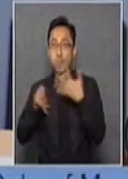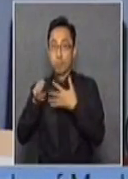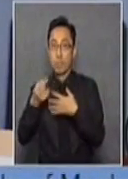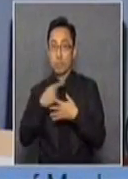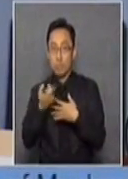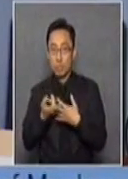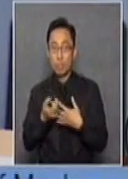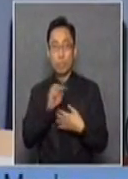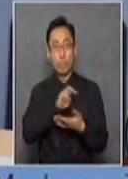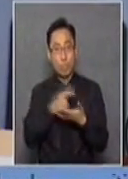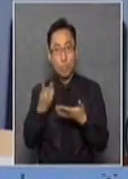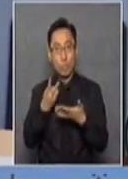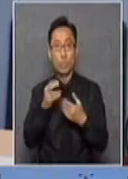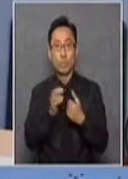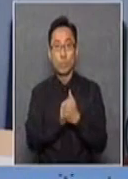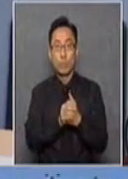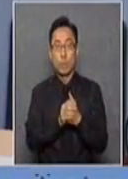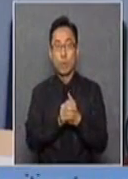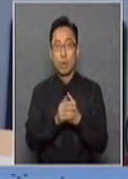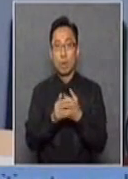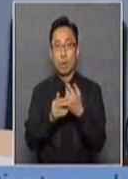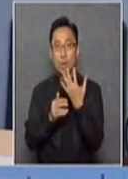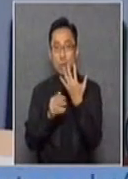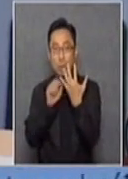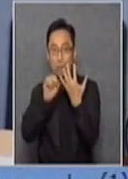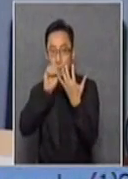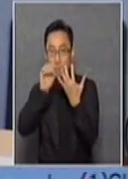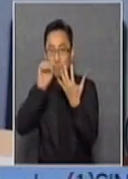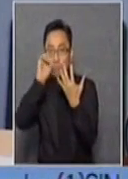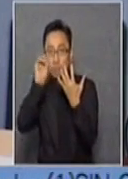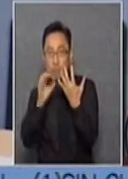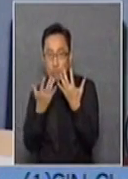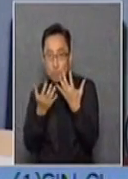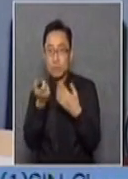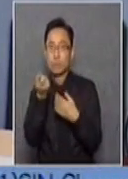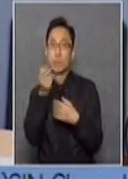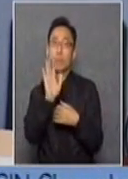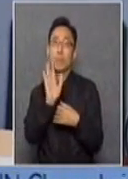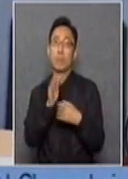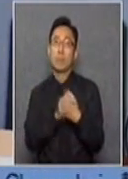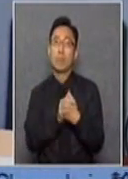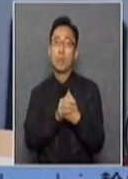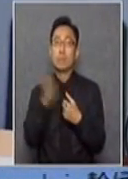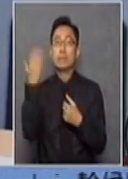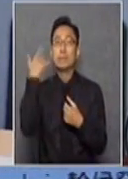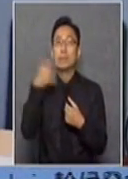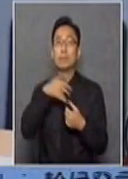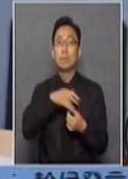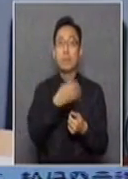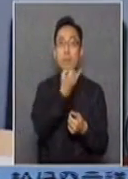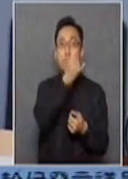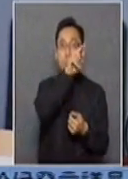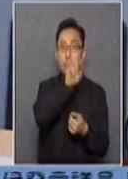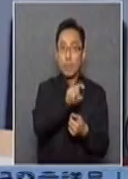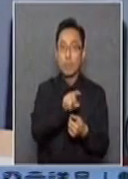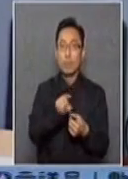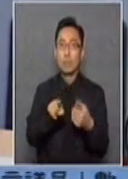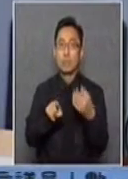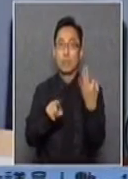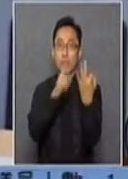個百分點，而是針對稅制中弱點，包括大家之前討論的第39E 條進行檢